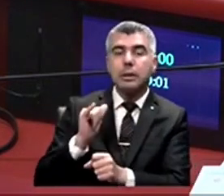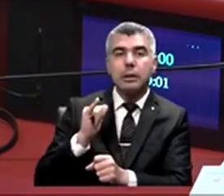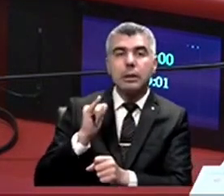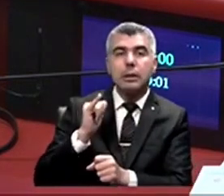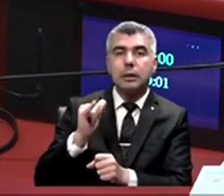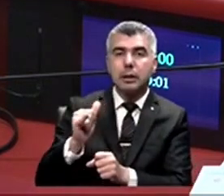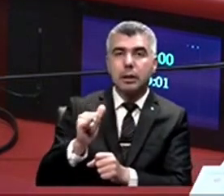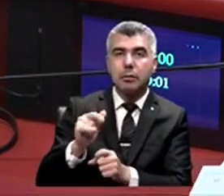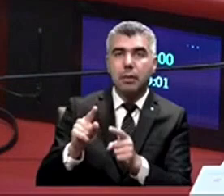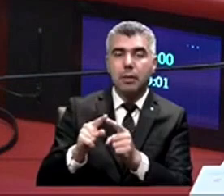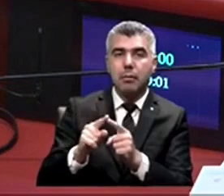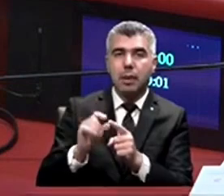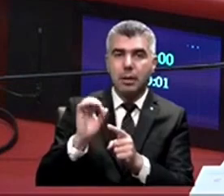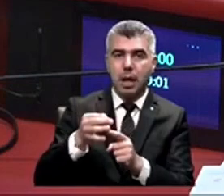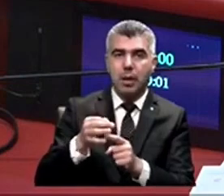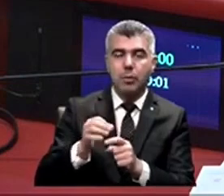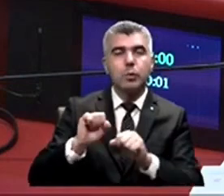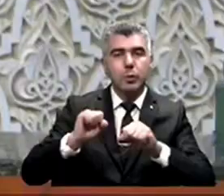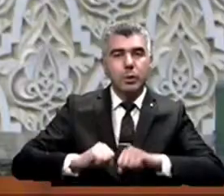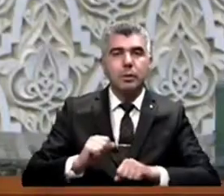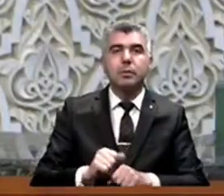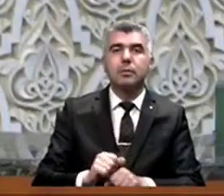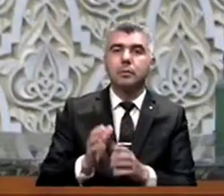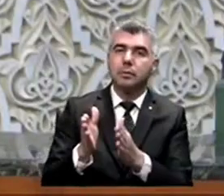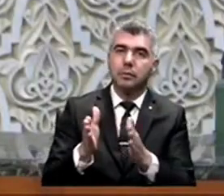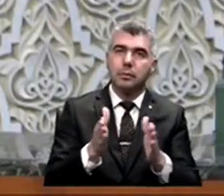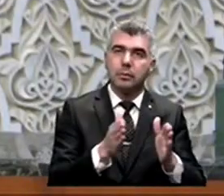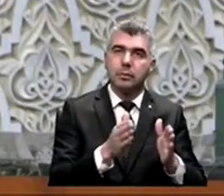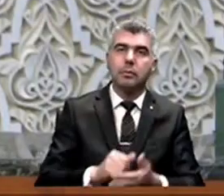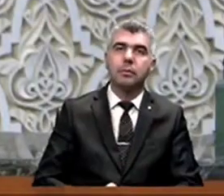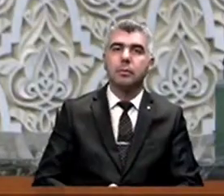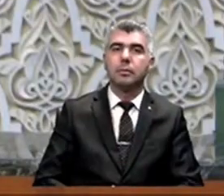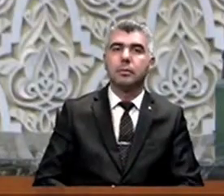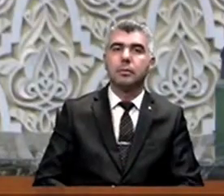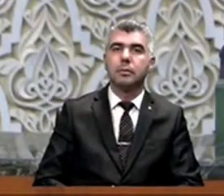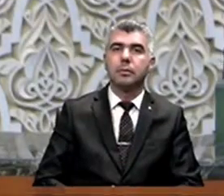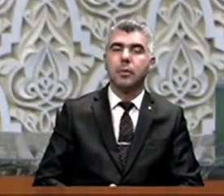طلب الله وتستجيب له. شكرا في الإمكان يعني حسب شكرا.